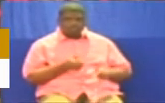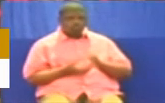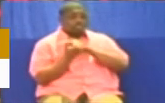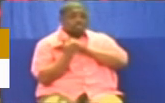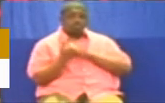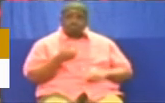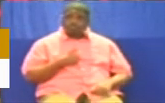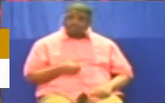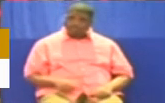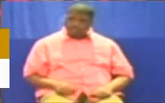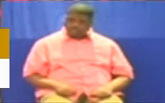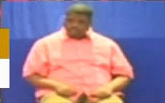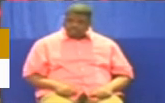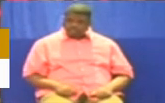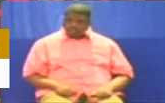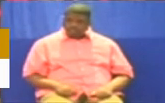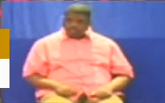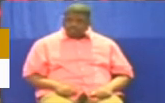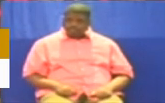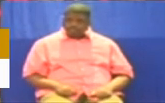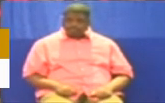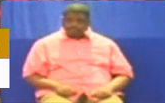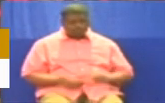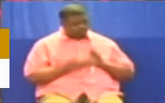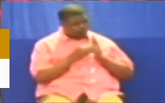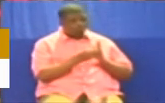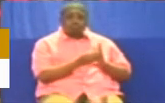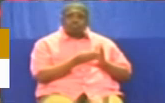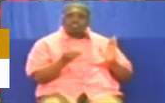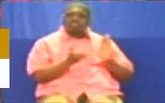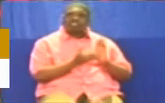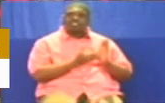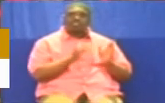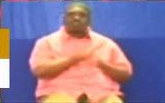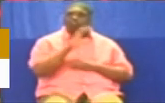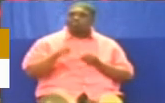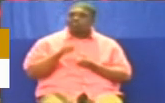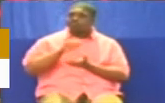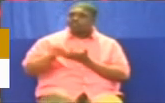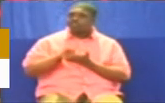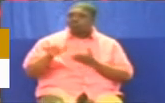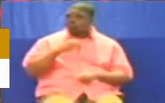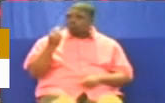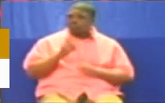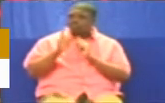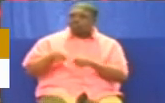ndio guardian wa sheria zote. Yapo maelezo ya kutosha kuhusu eneo